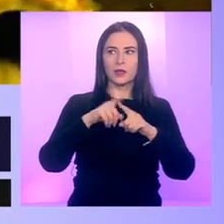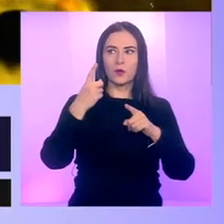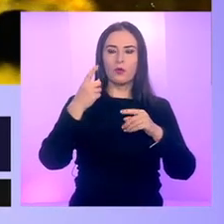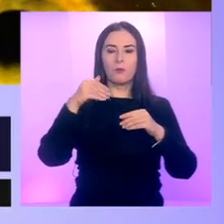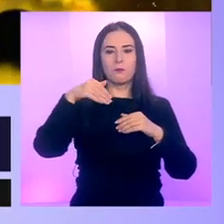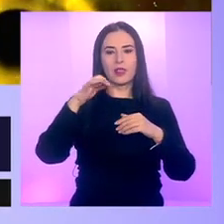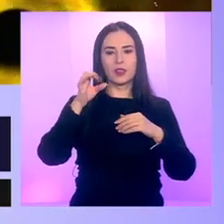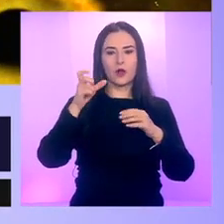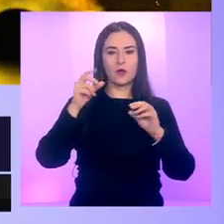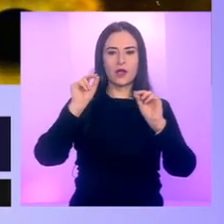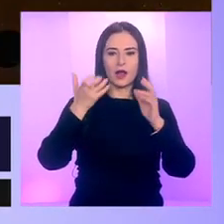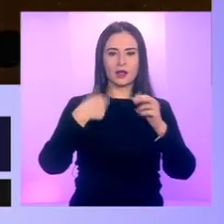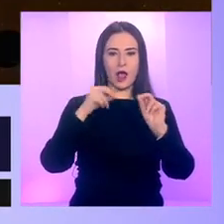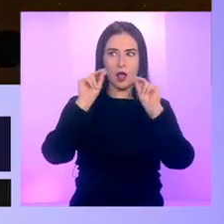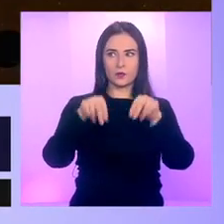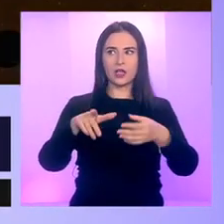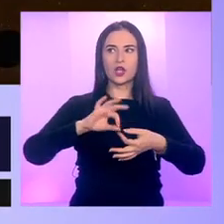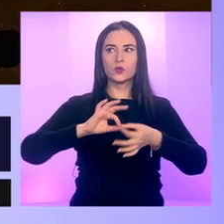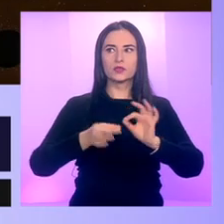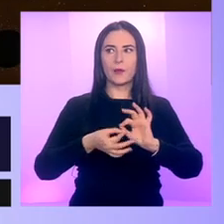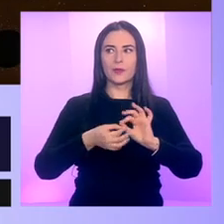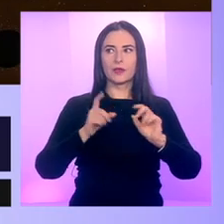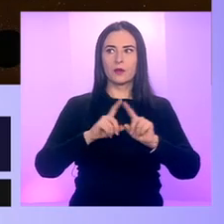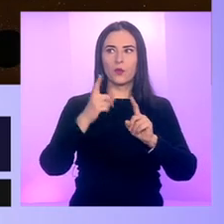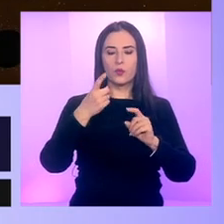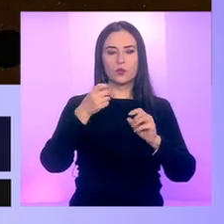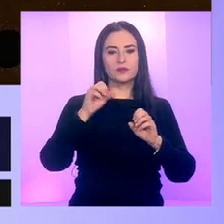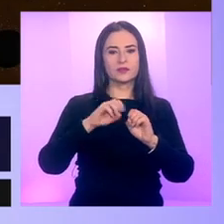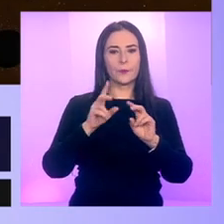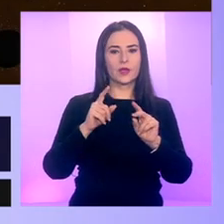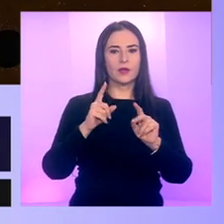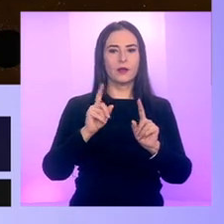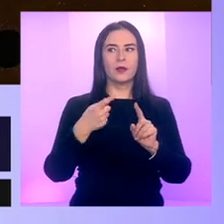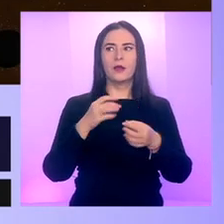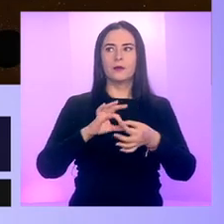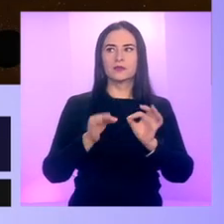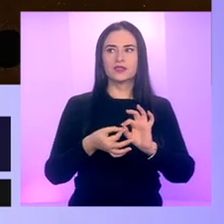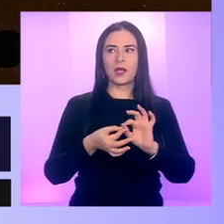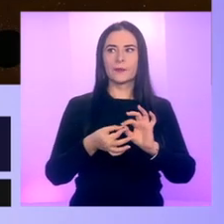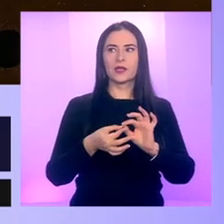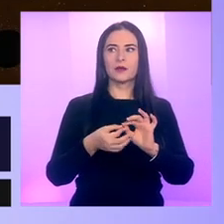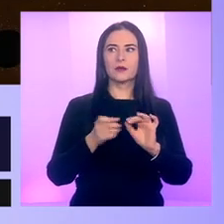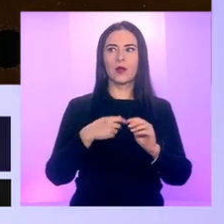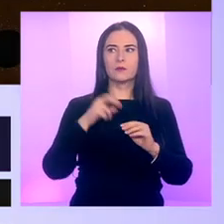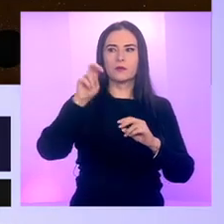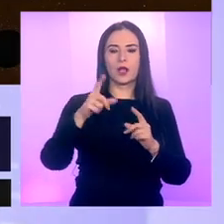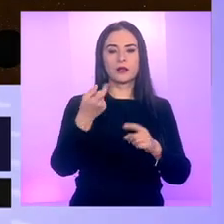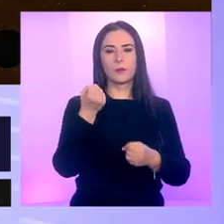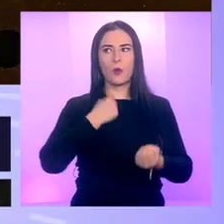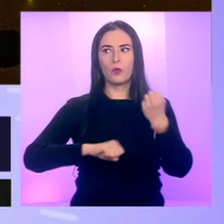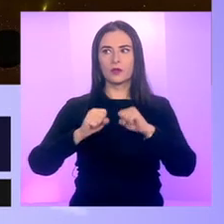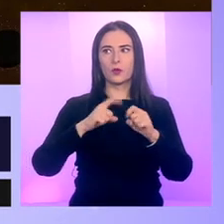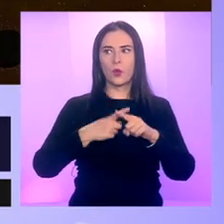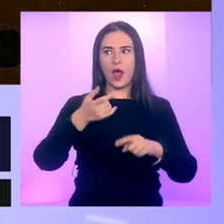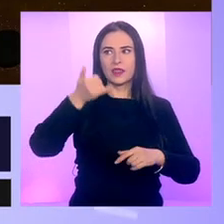modelăm cum aterizează, dar asta nu înseamnă că putem să construim un Boeing. Nu înseamnă că acolo în depărtare știm